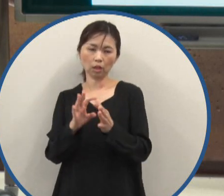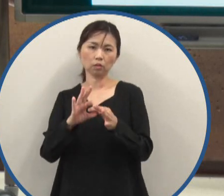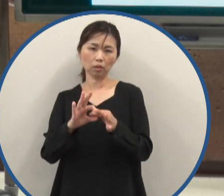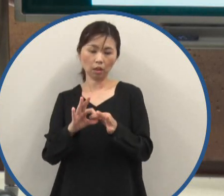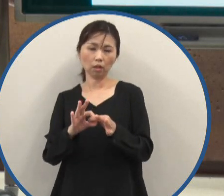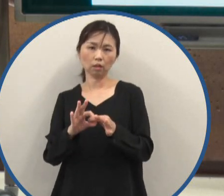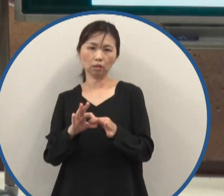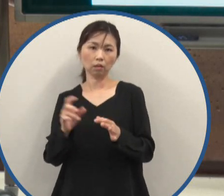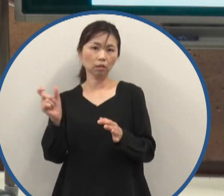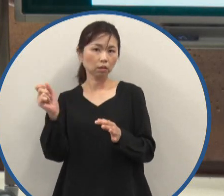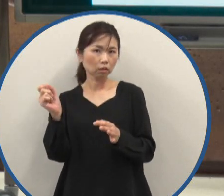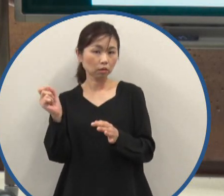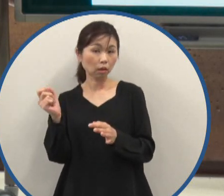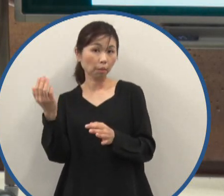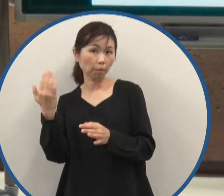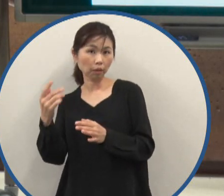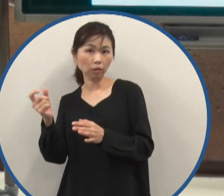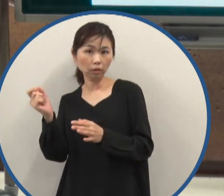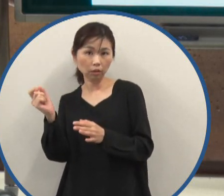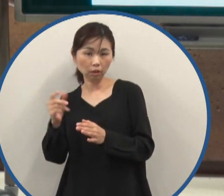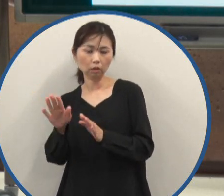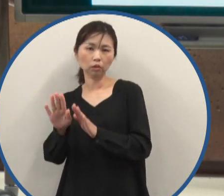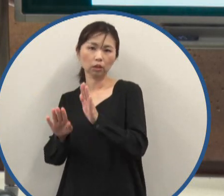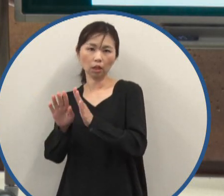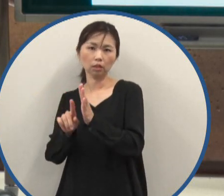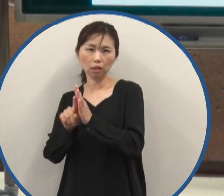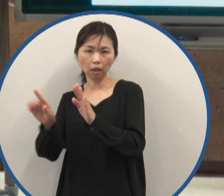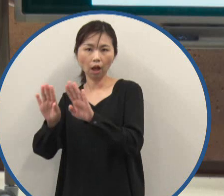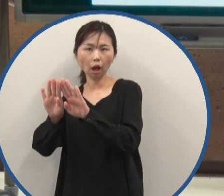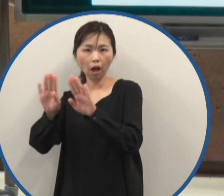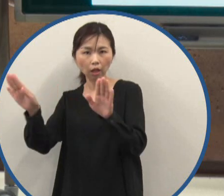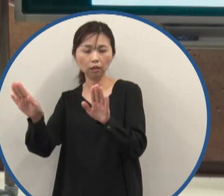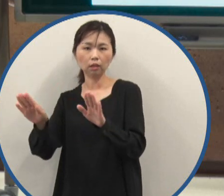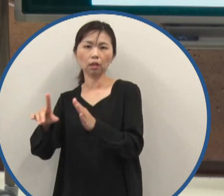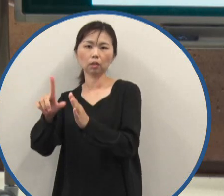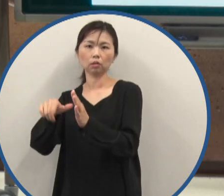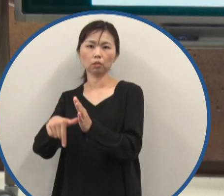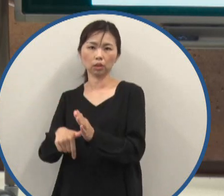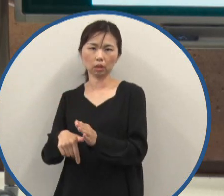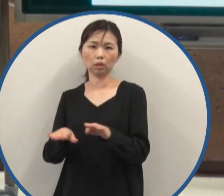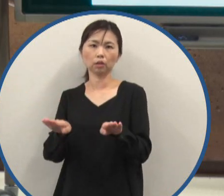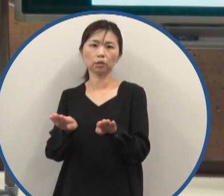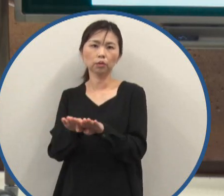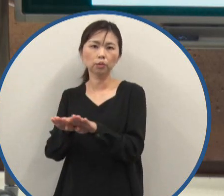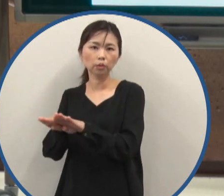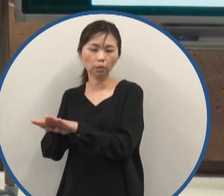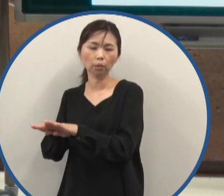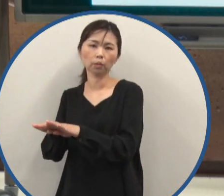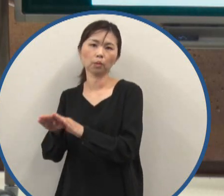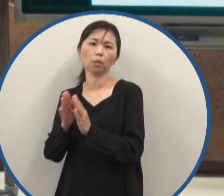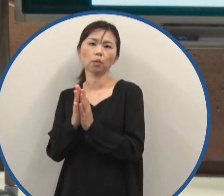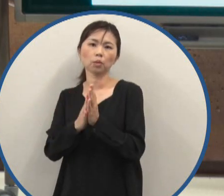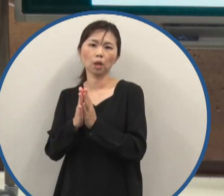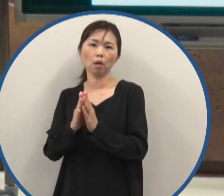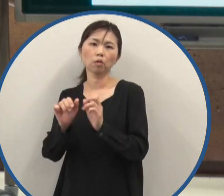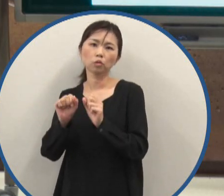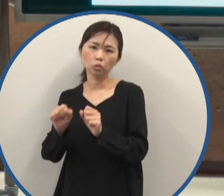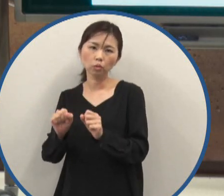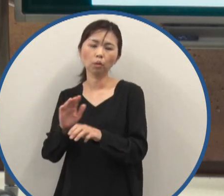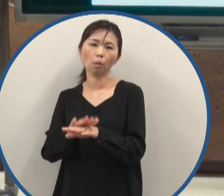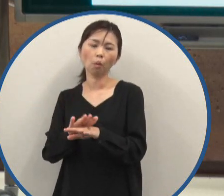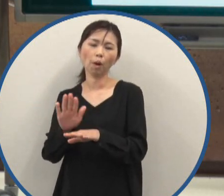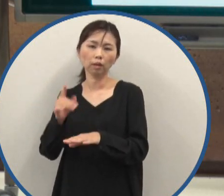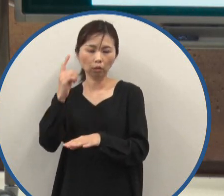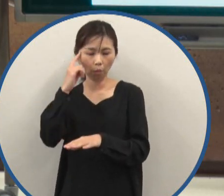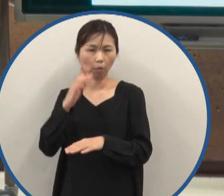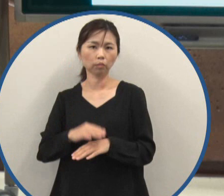った時にですね、まあ、休業要請をするという選択肢もあったんだろうなというふうに思うんですが、まあ、